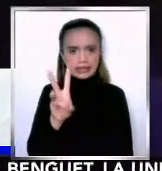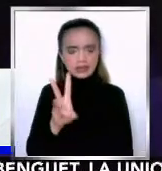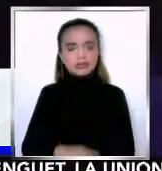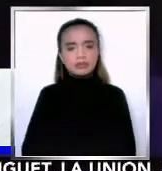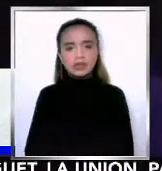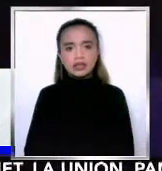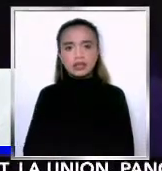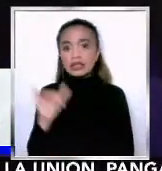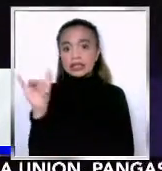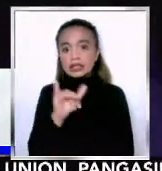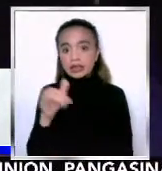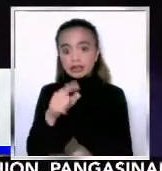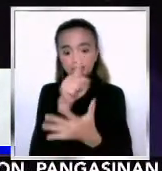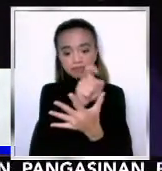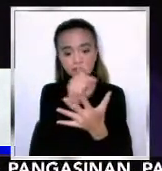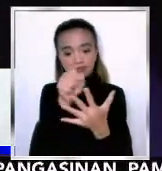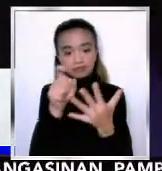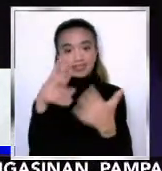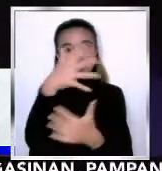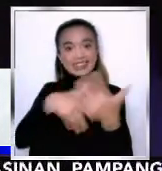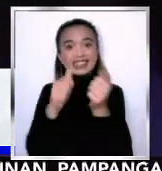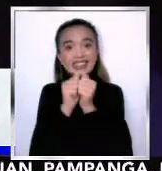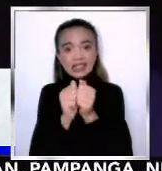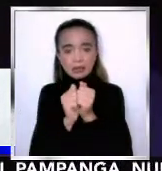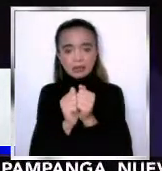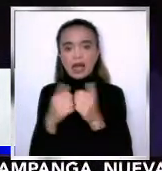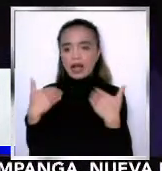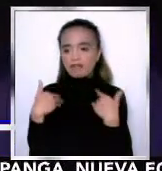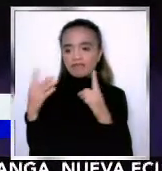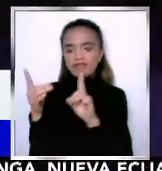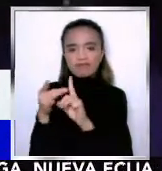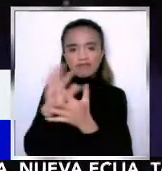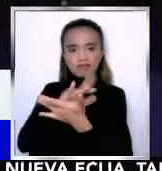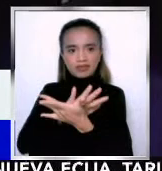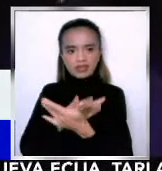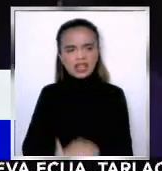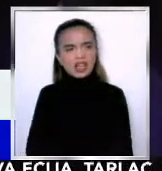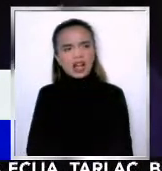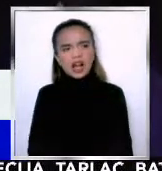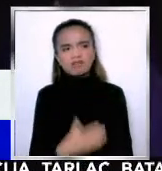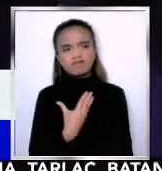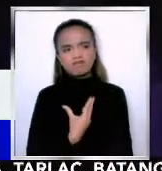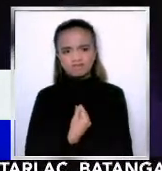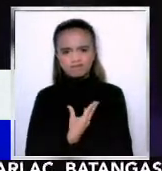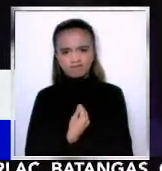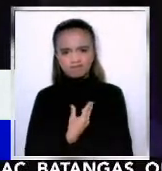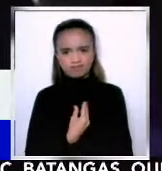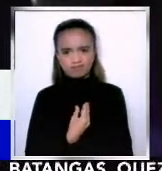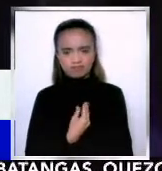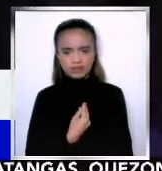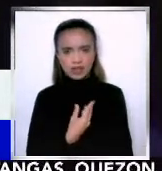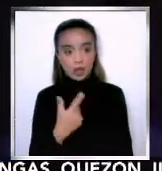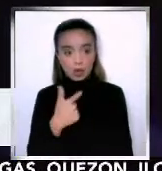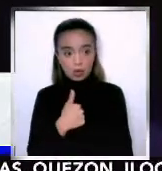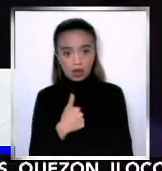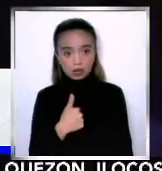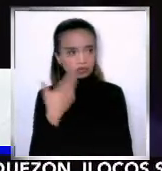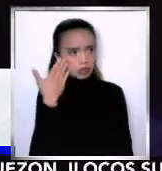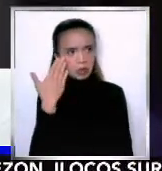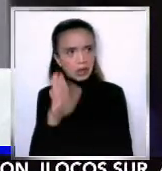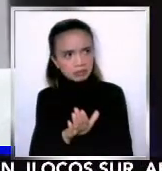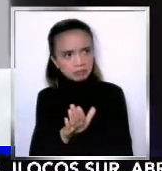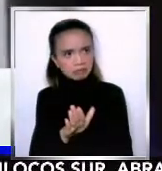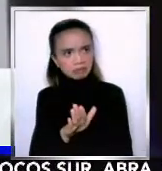contact ng isang COVID positive. Nakakatakot kasi hindi ko alam negative,